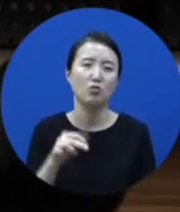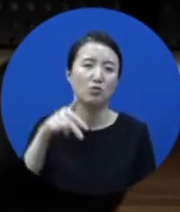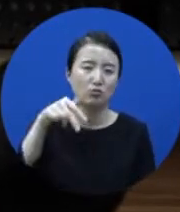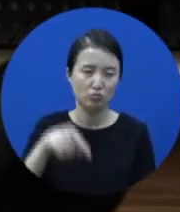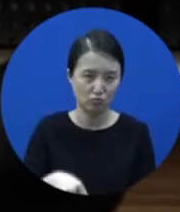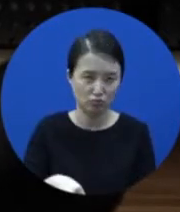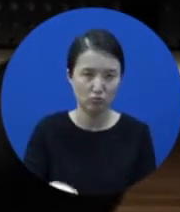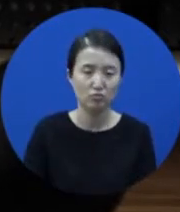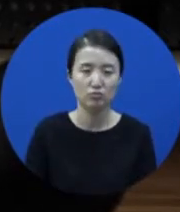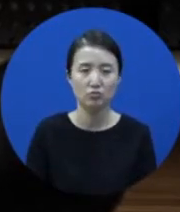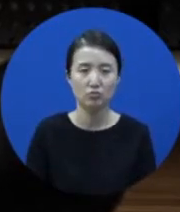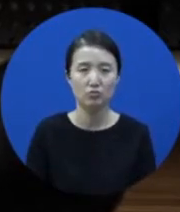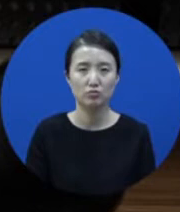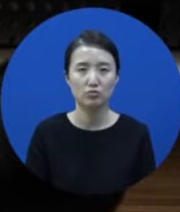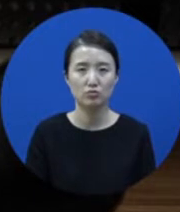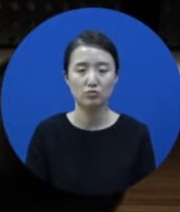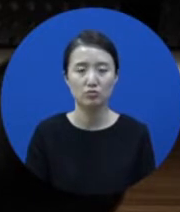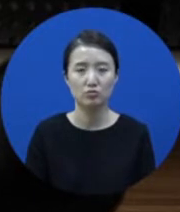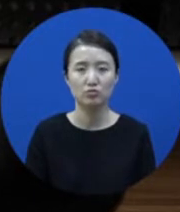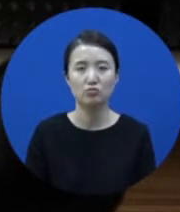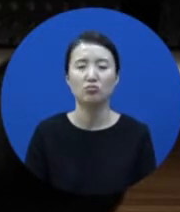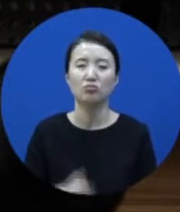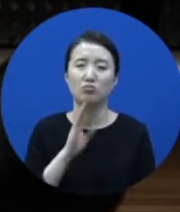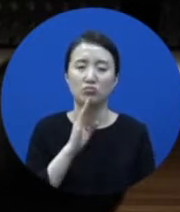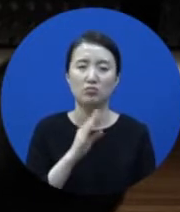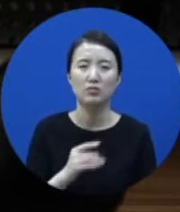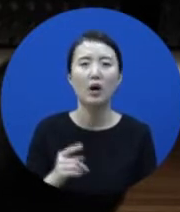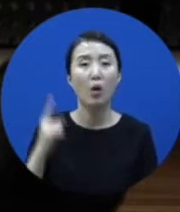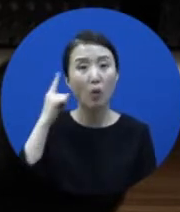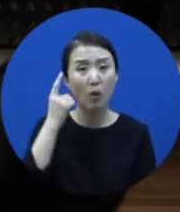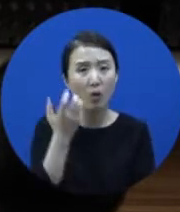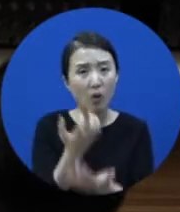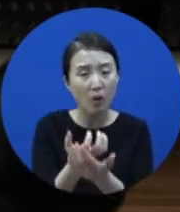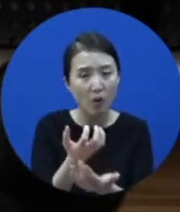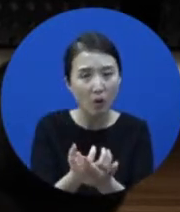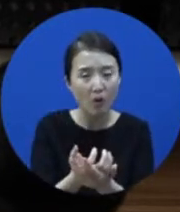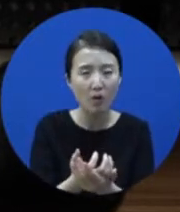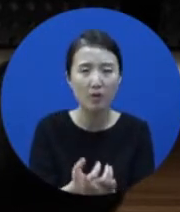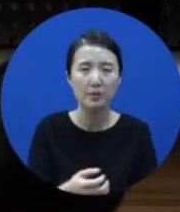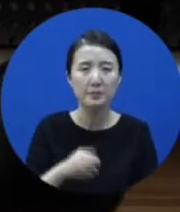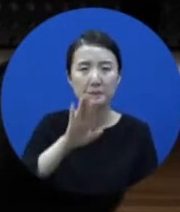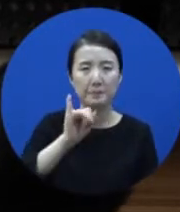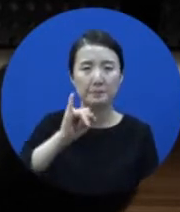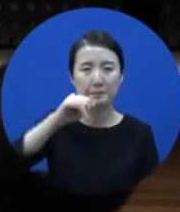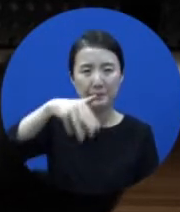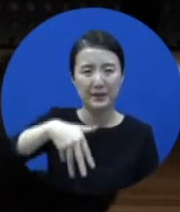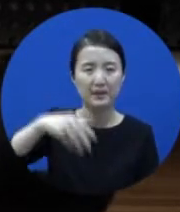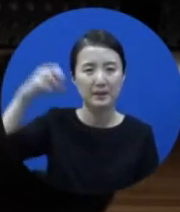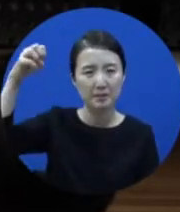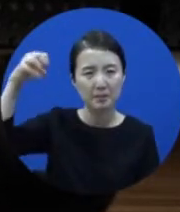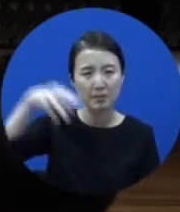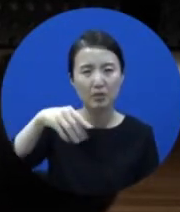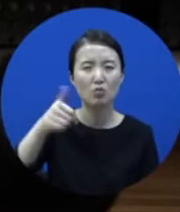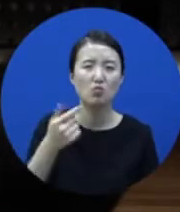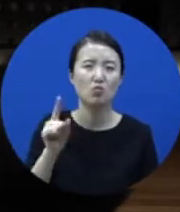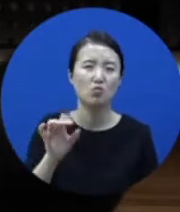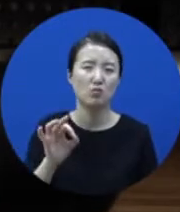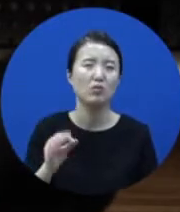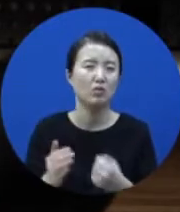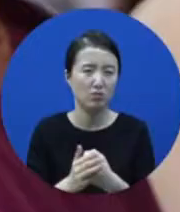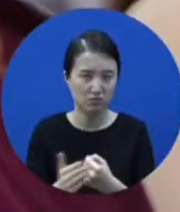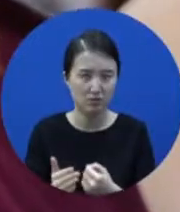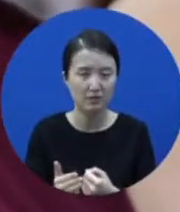말씀하시잖아요. 그런데 전라도 광주는 빗광자에서 짧습니다. 자, 해보실까요? 자, 전라도